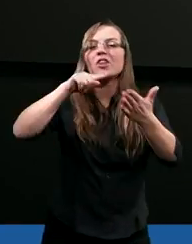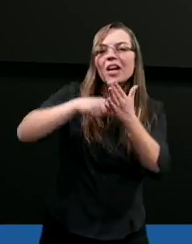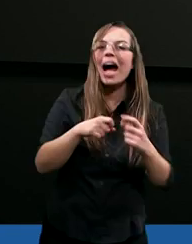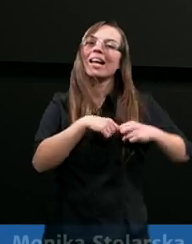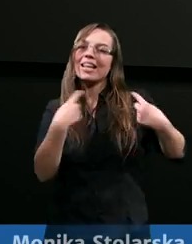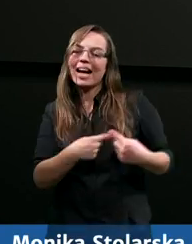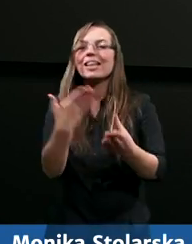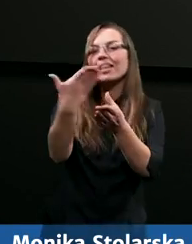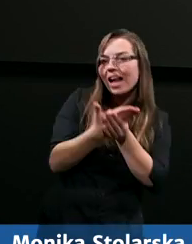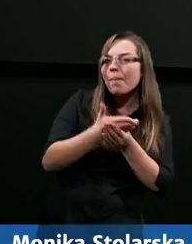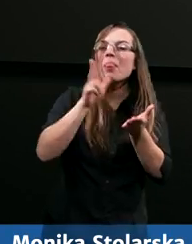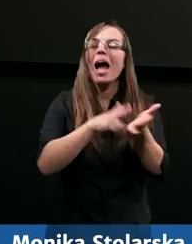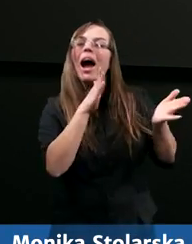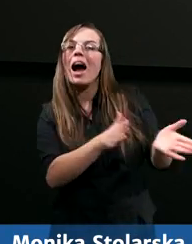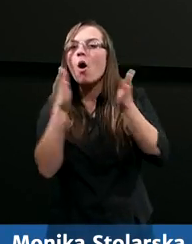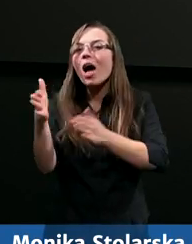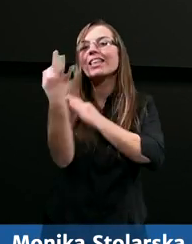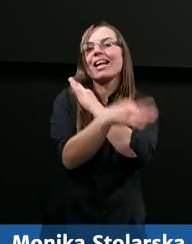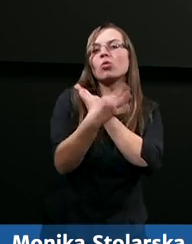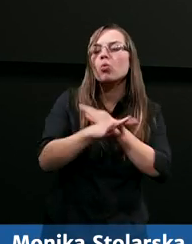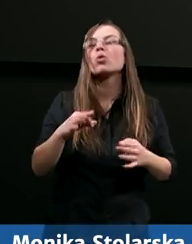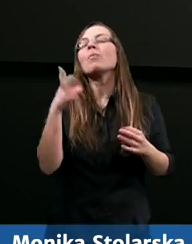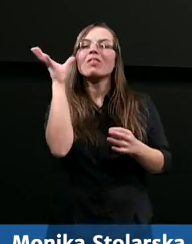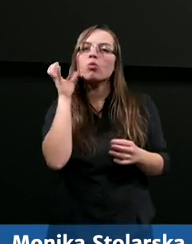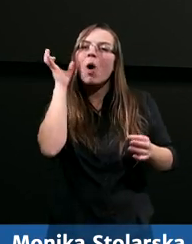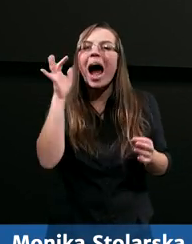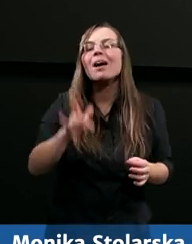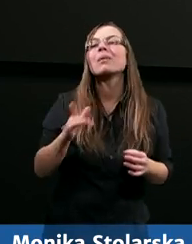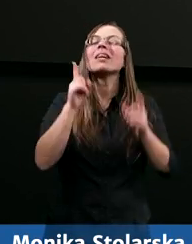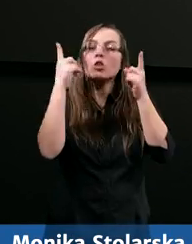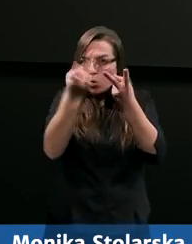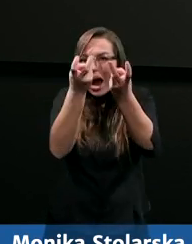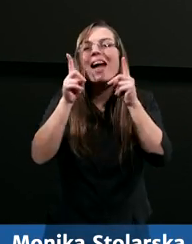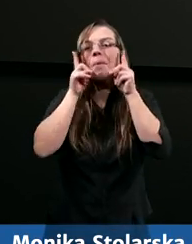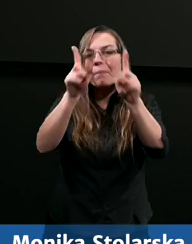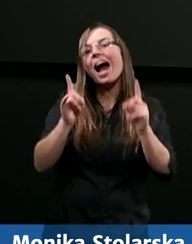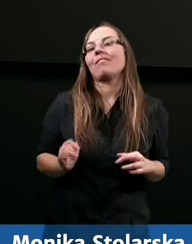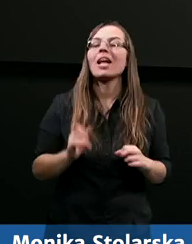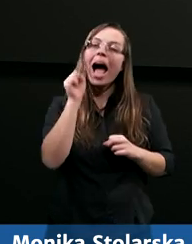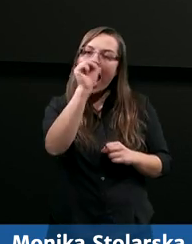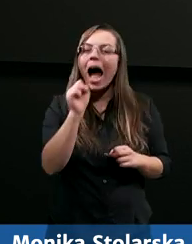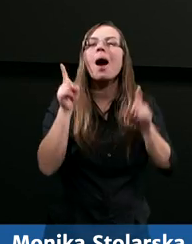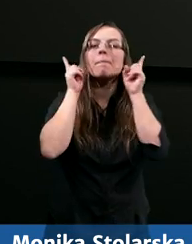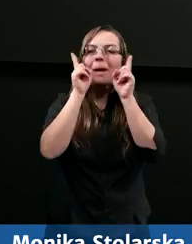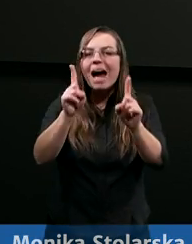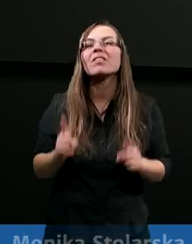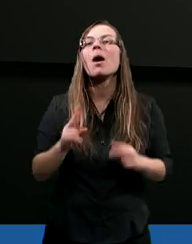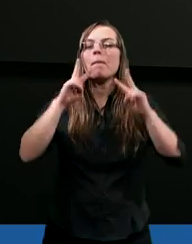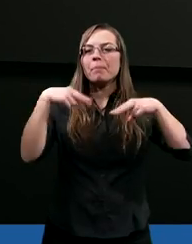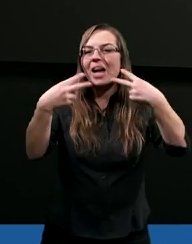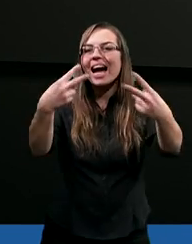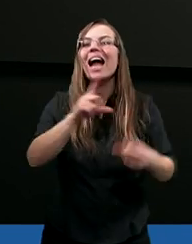raz serdecznie zapraszam na kolejne studium. Słuchajmy prawdy, a prawdę